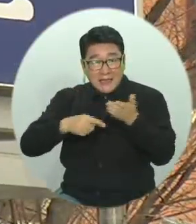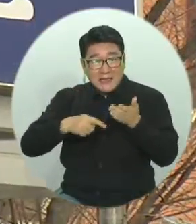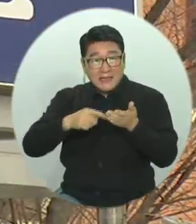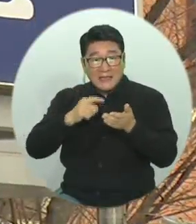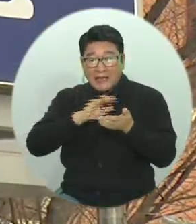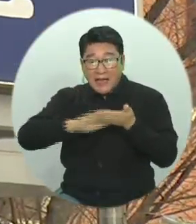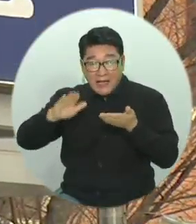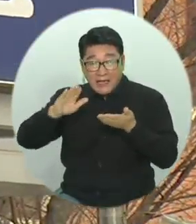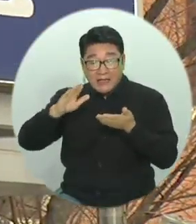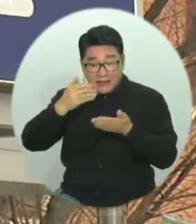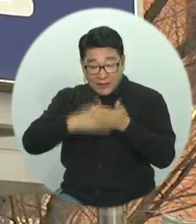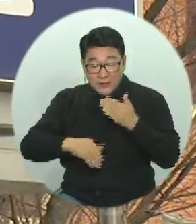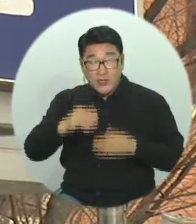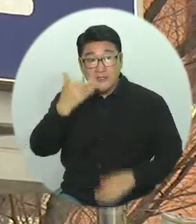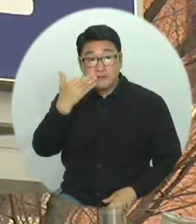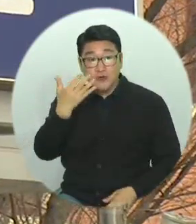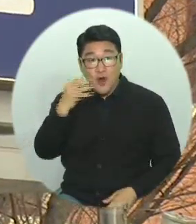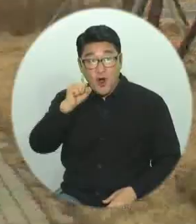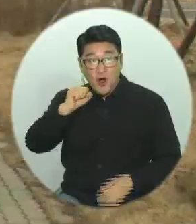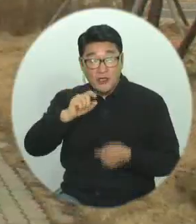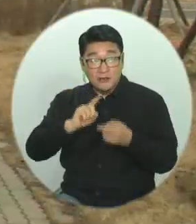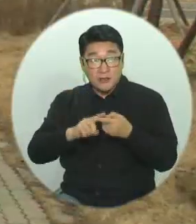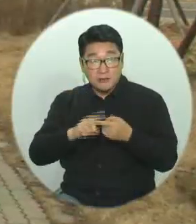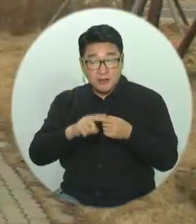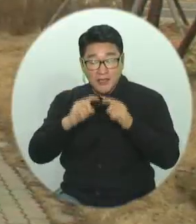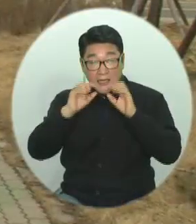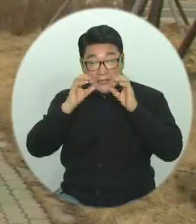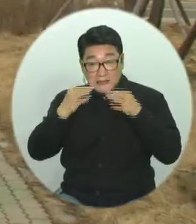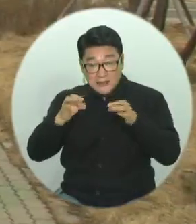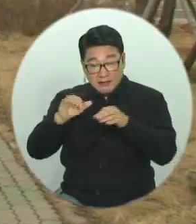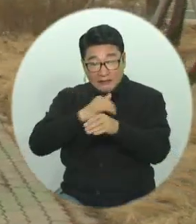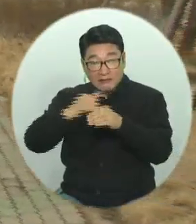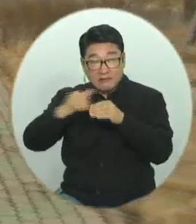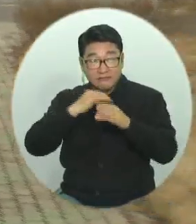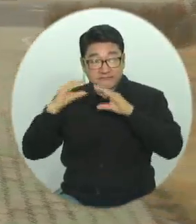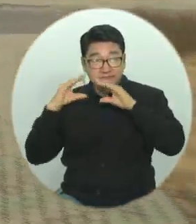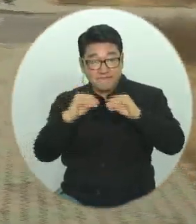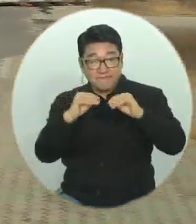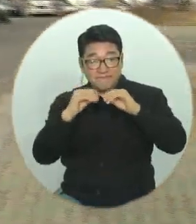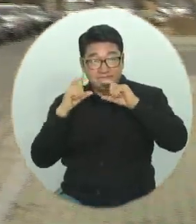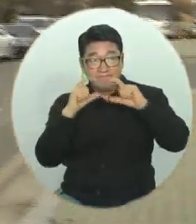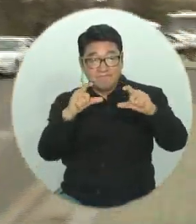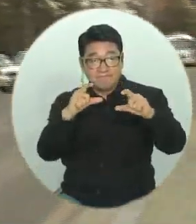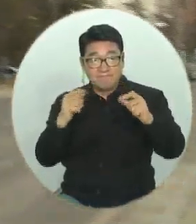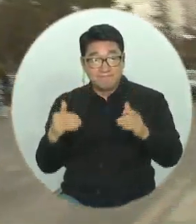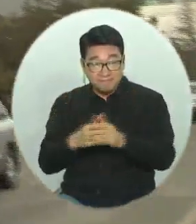돈을 제외한 나머지 19억 원에 대해 개좌 거래 정지 요청을